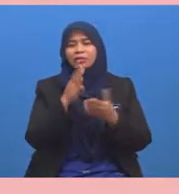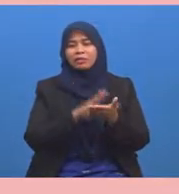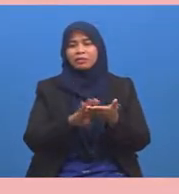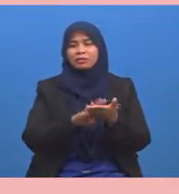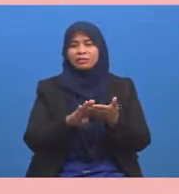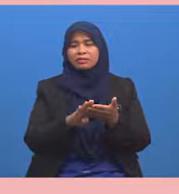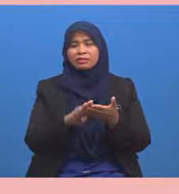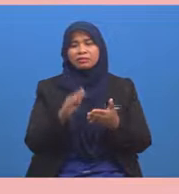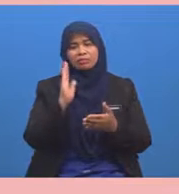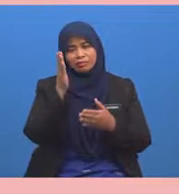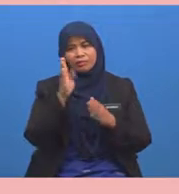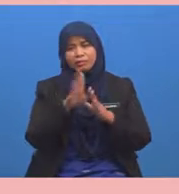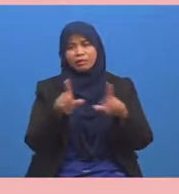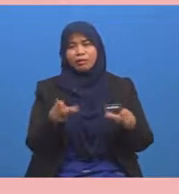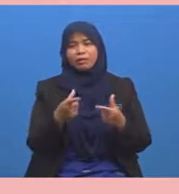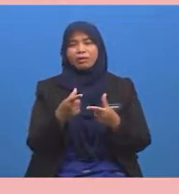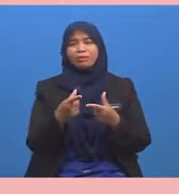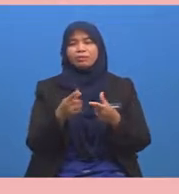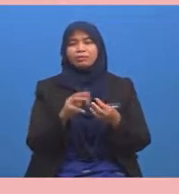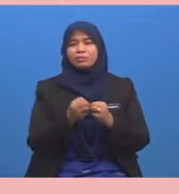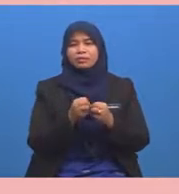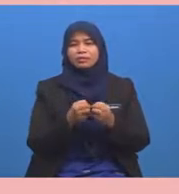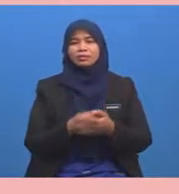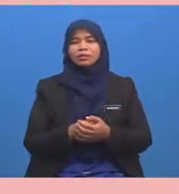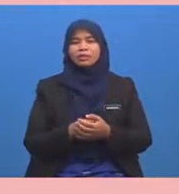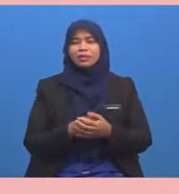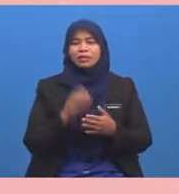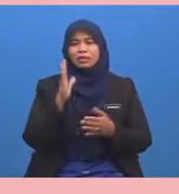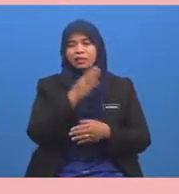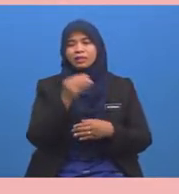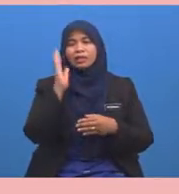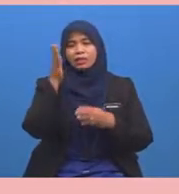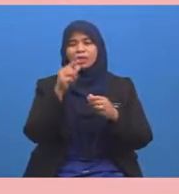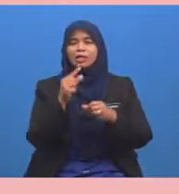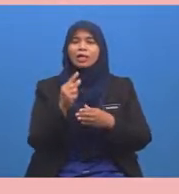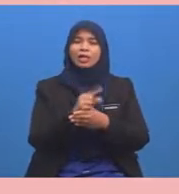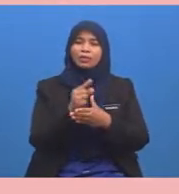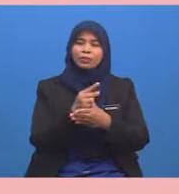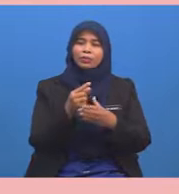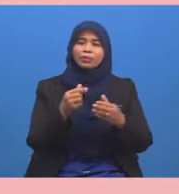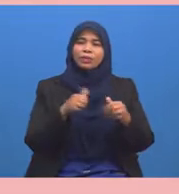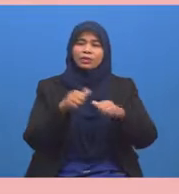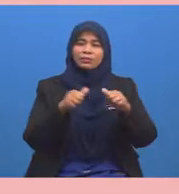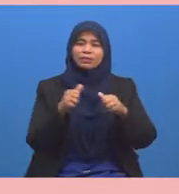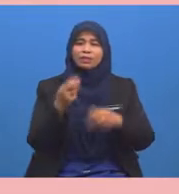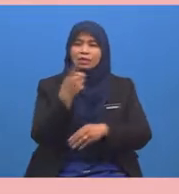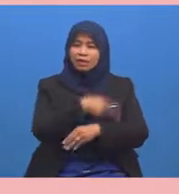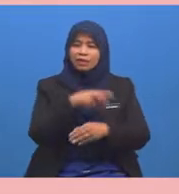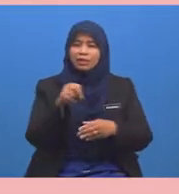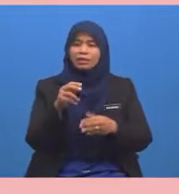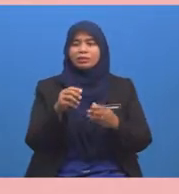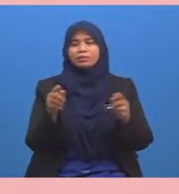berlaku. Sudah pastinya ia akan mengganggu aktiviti harian seperti memasak, membasuh dan